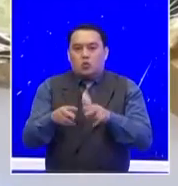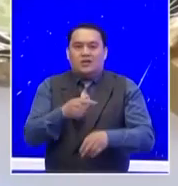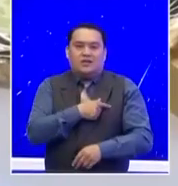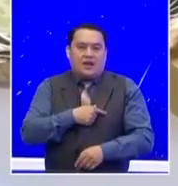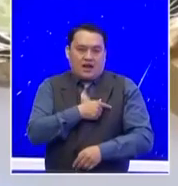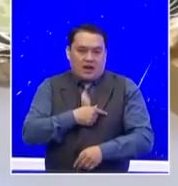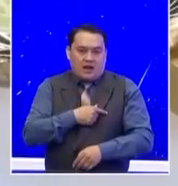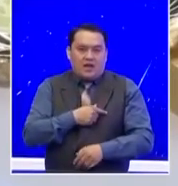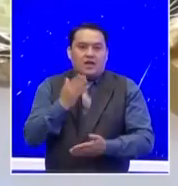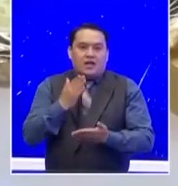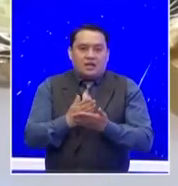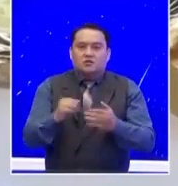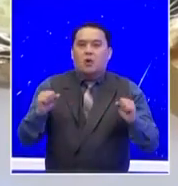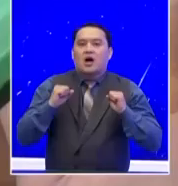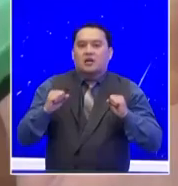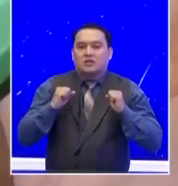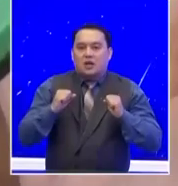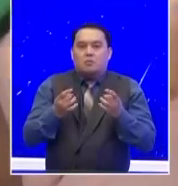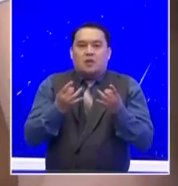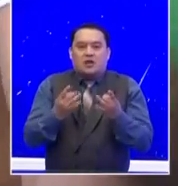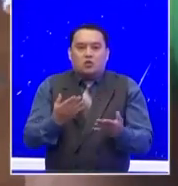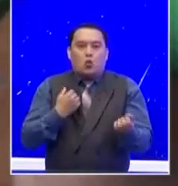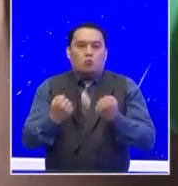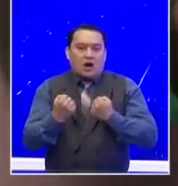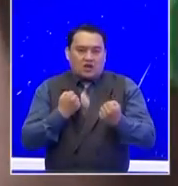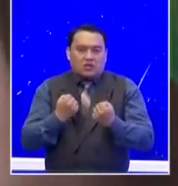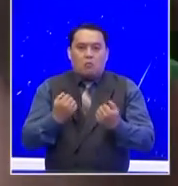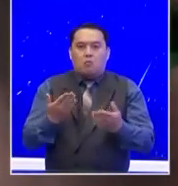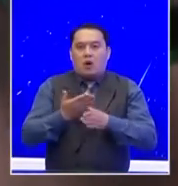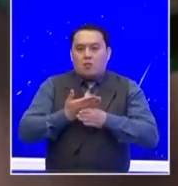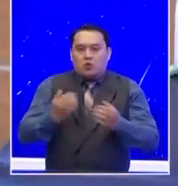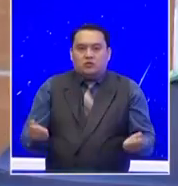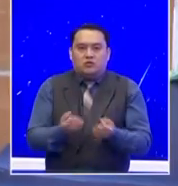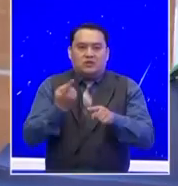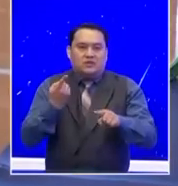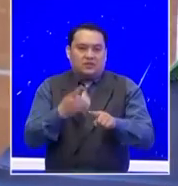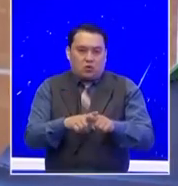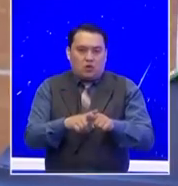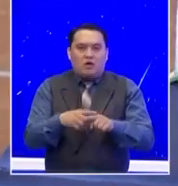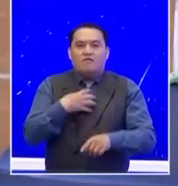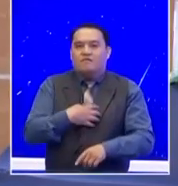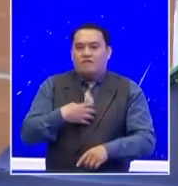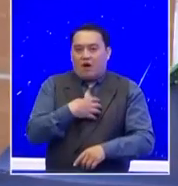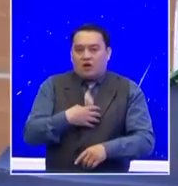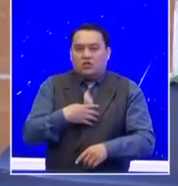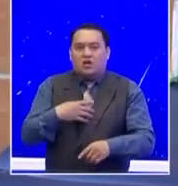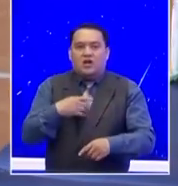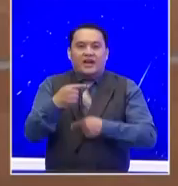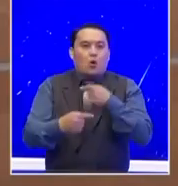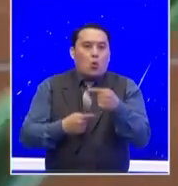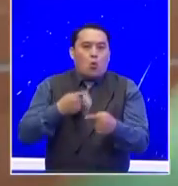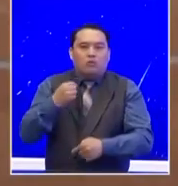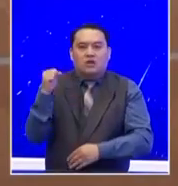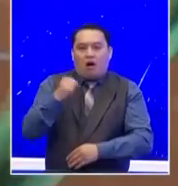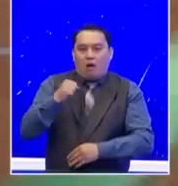тренеры. Однако, по мнению спортсмена, даже элементарные упражнения помогут поддержать технику. Важно соблюдать регулярность.